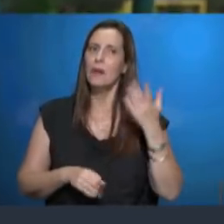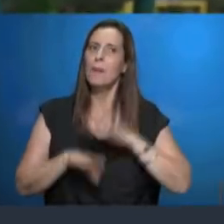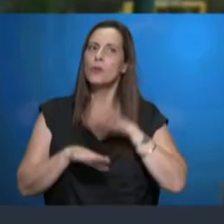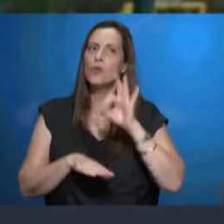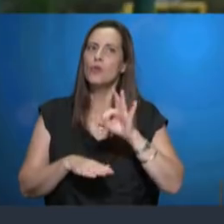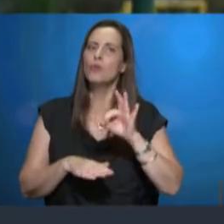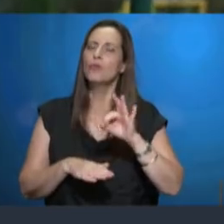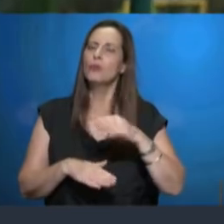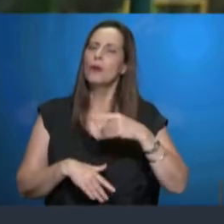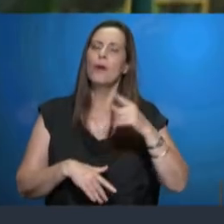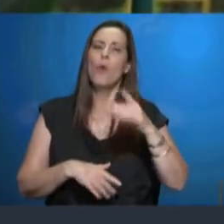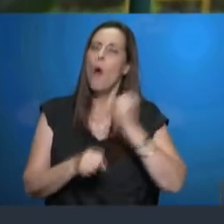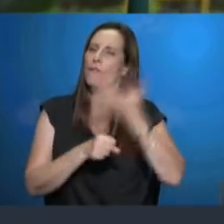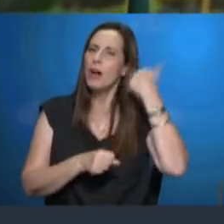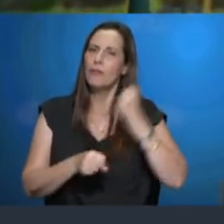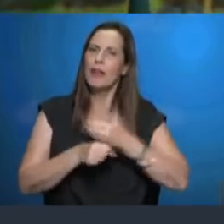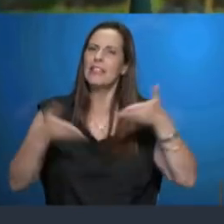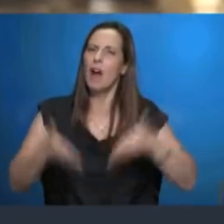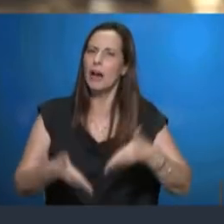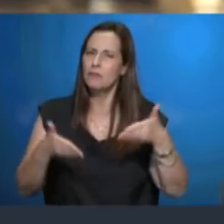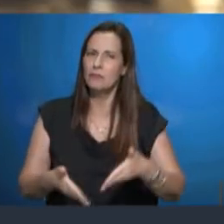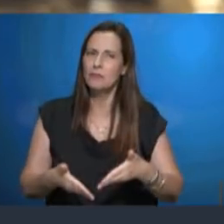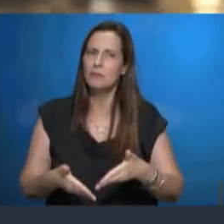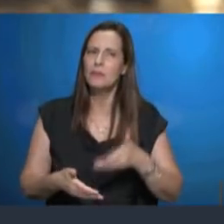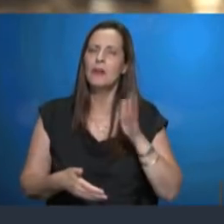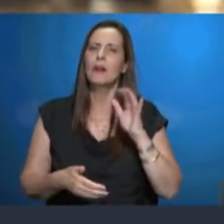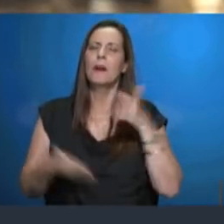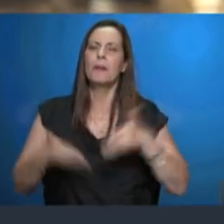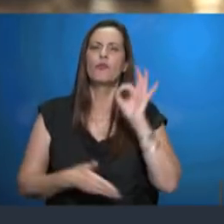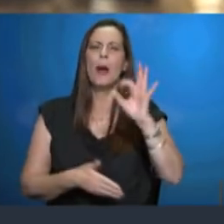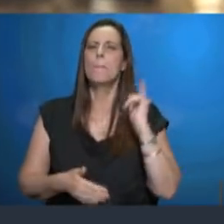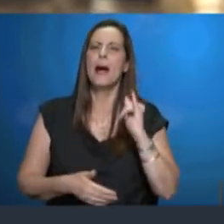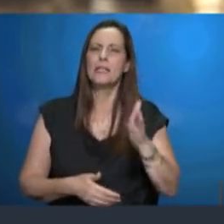הוא ממשיך שושלת של קברנים. מה זה בית קברות בשבילך?